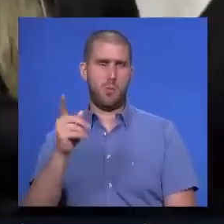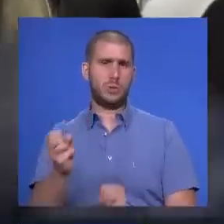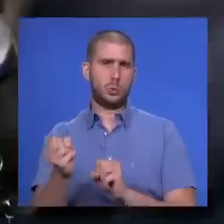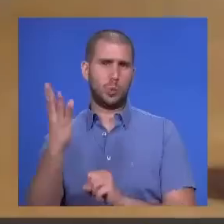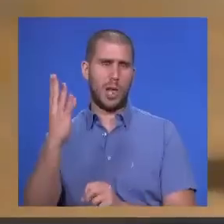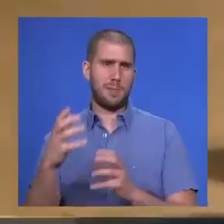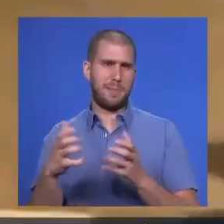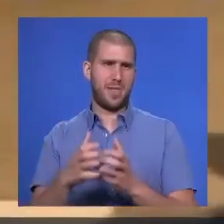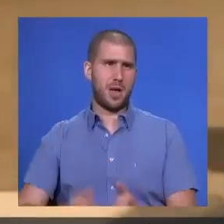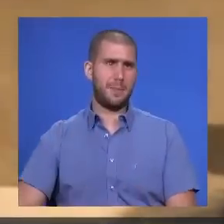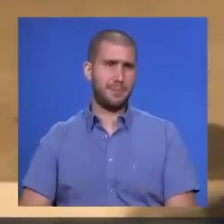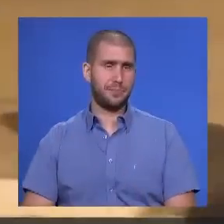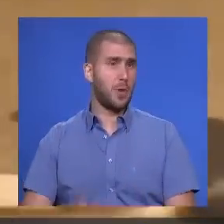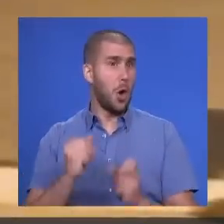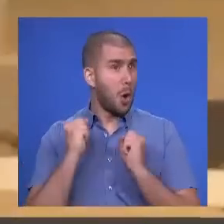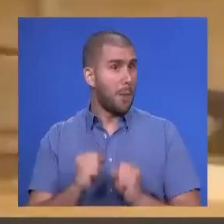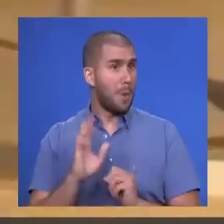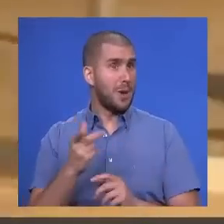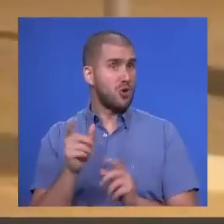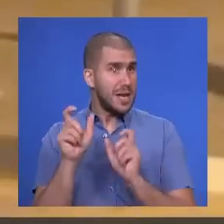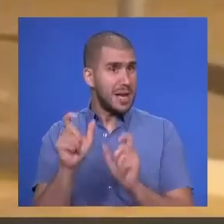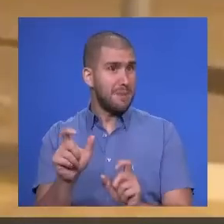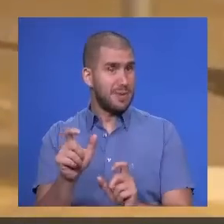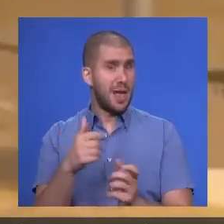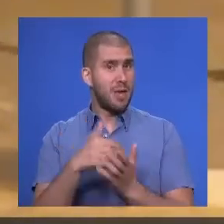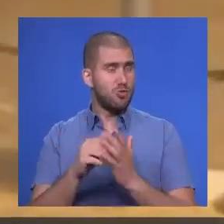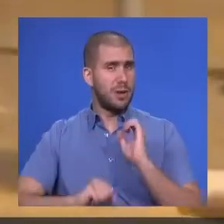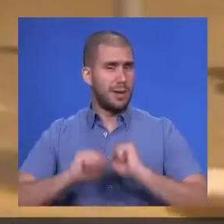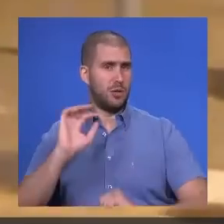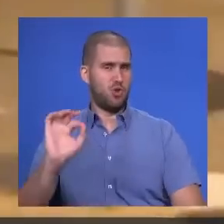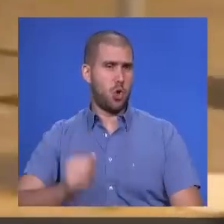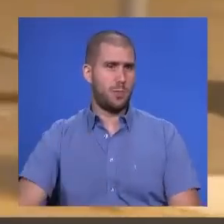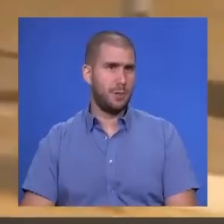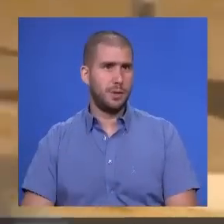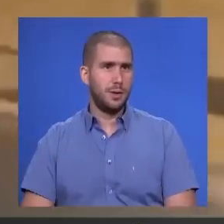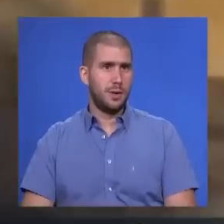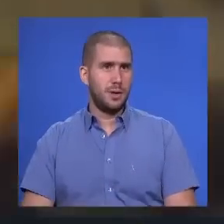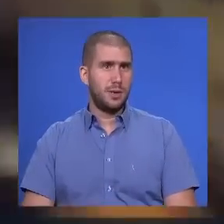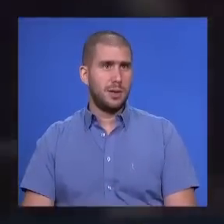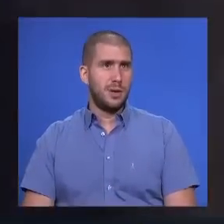מהמפלגה. לא בטוח שזה מה שימנע ממנו להמשיך בסגנונו. לא סתם